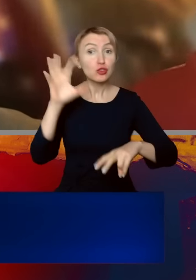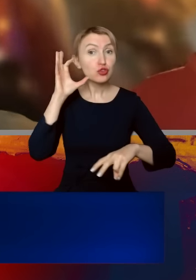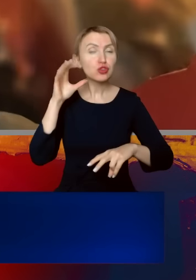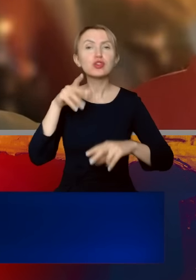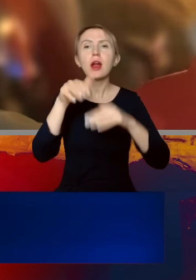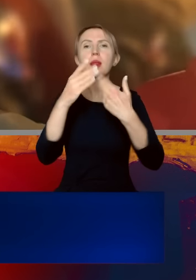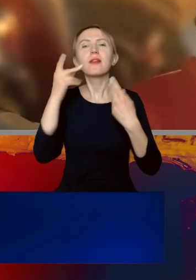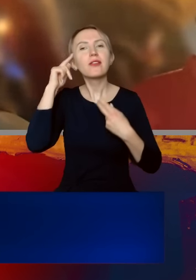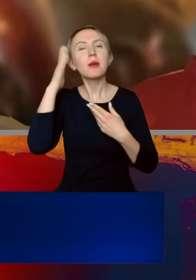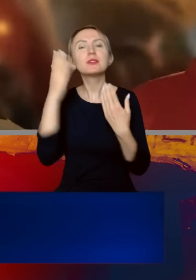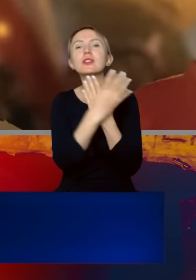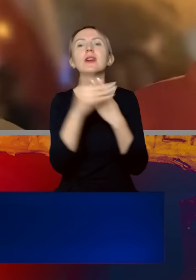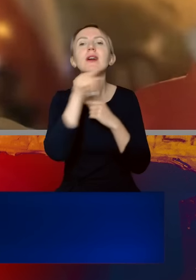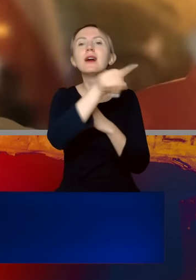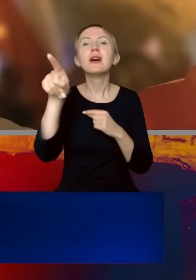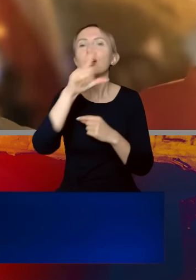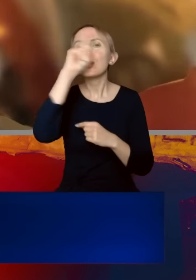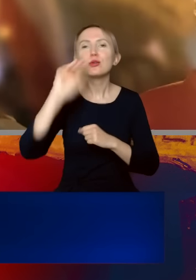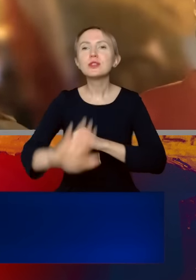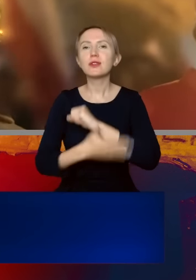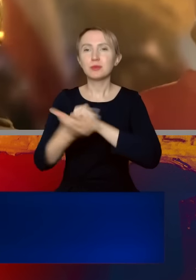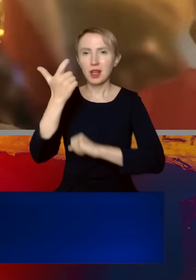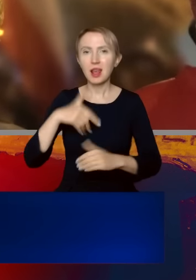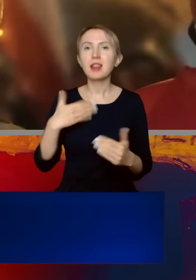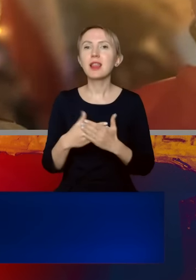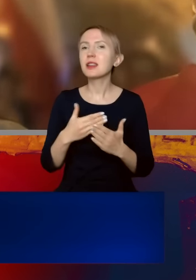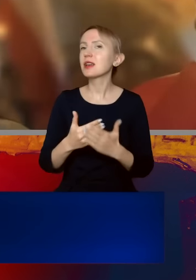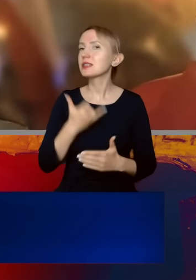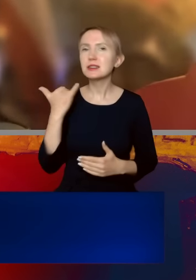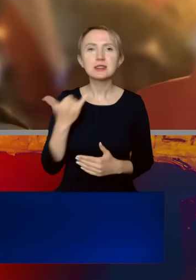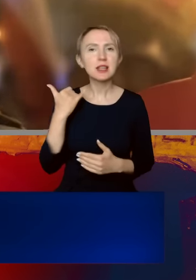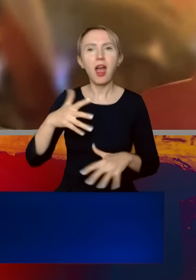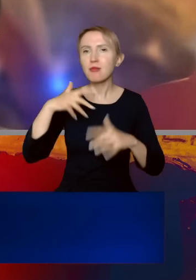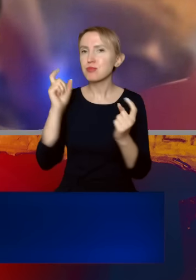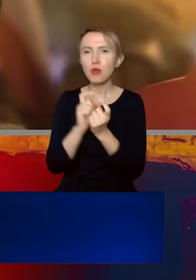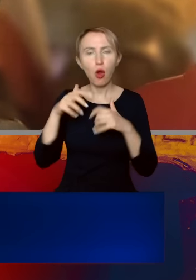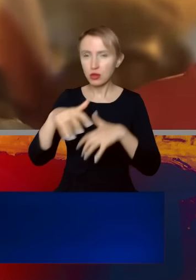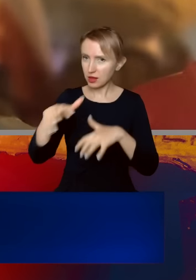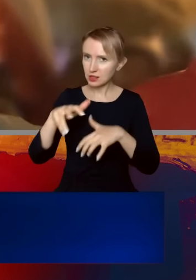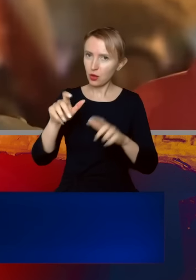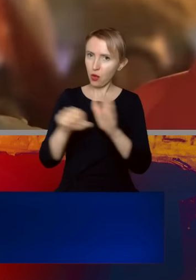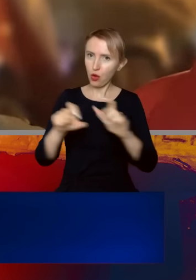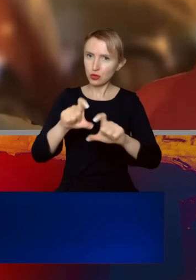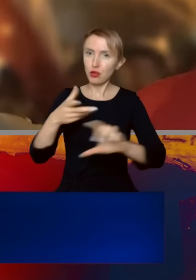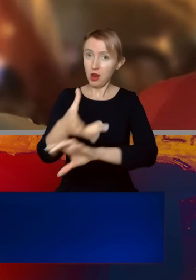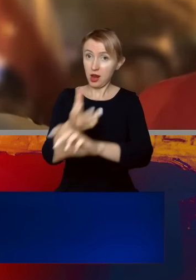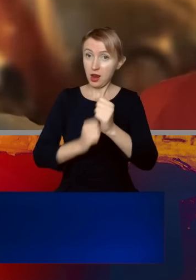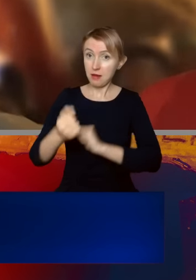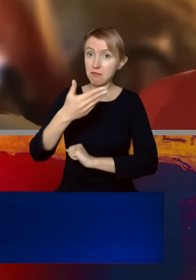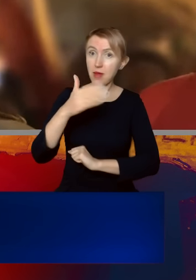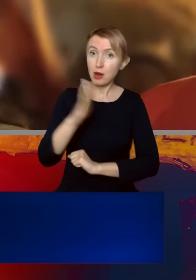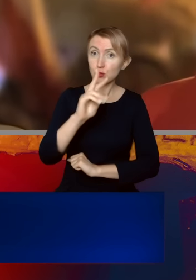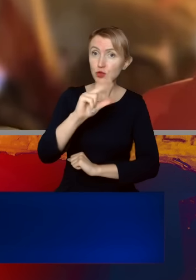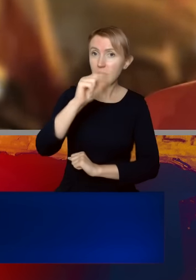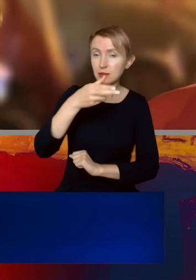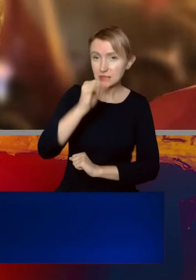murami są ludzie, którzy nas wspierają. Dlatego na każdym naszym proteście od momentu aresztowania Mariusza